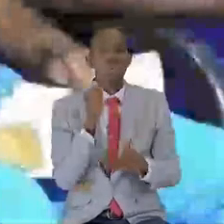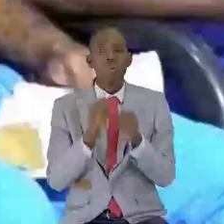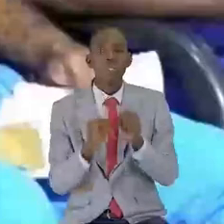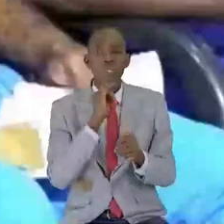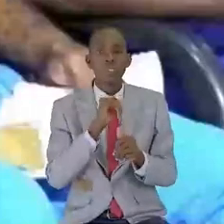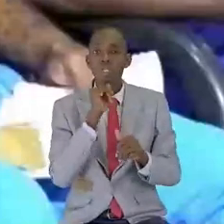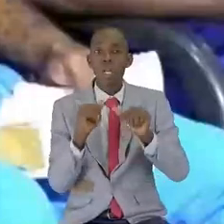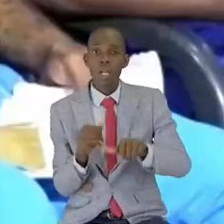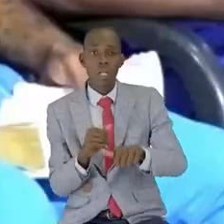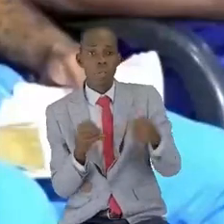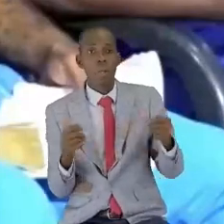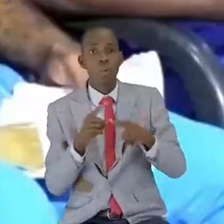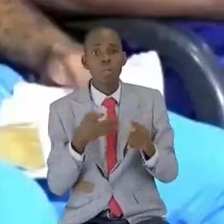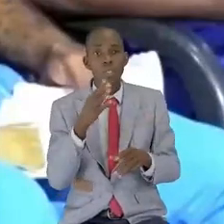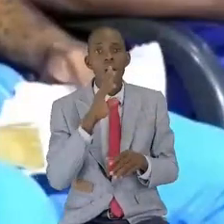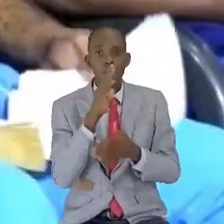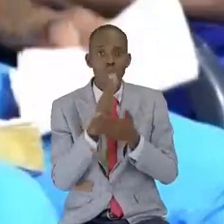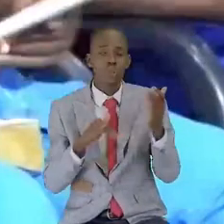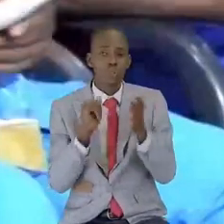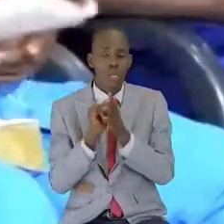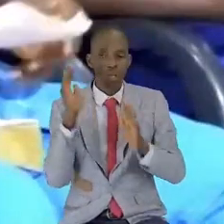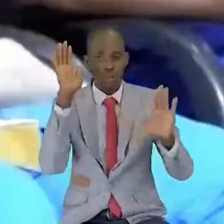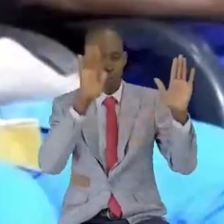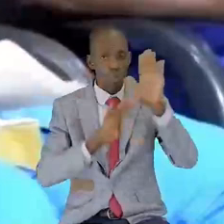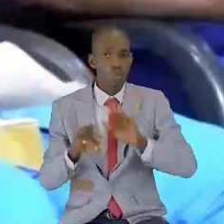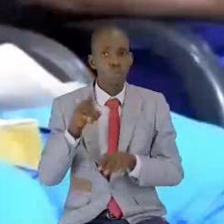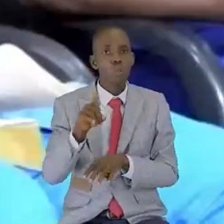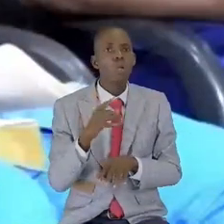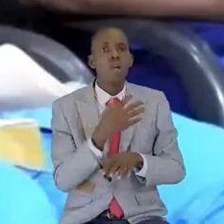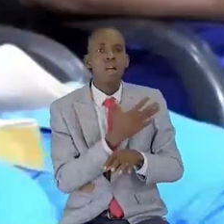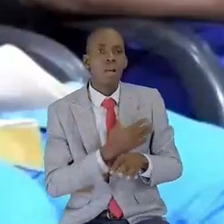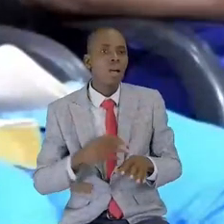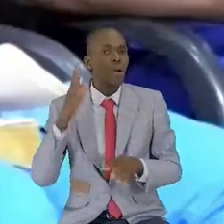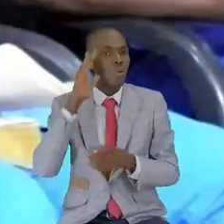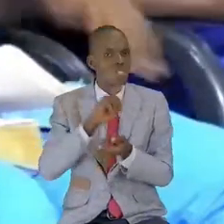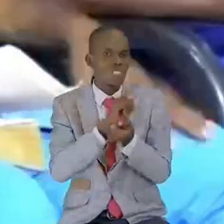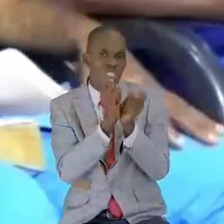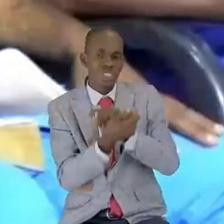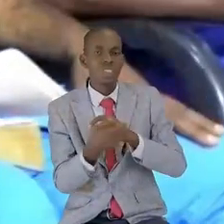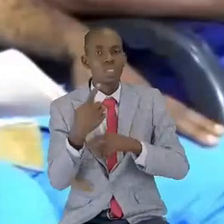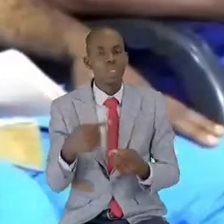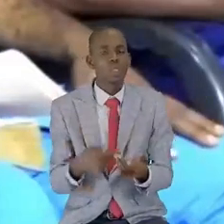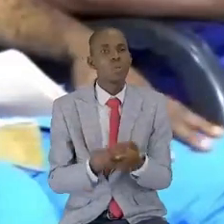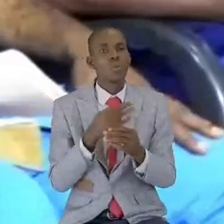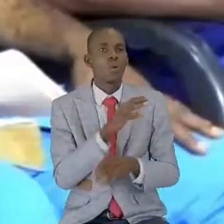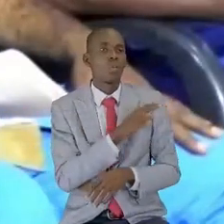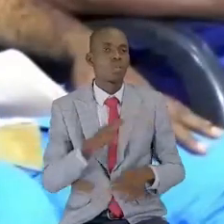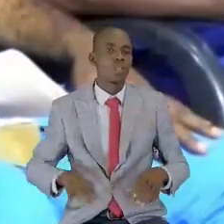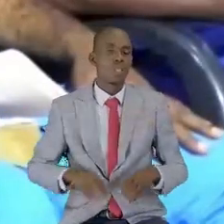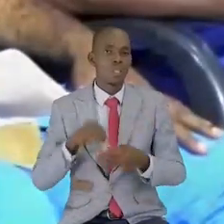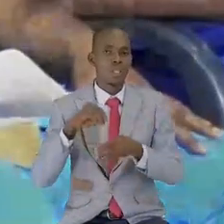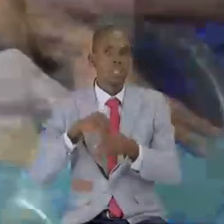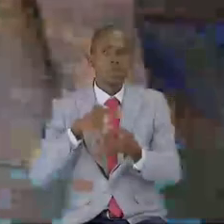non qu'il y ait un autre évangile, mais il y a des gens qui vous troublent et qui veulent renverser l'évangile de Christ. Verset